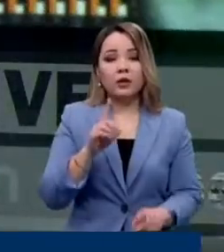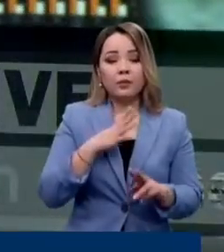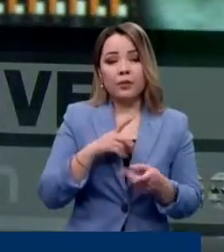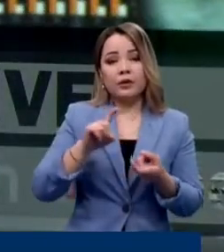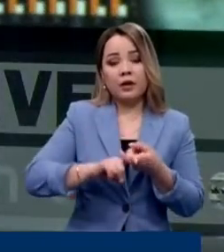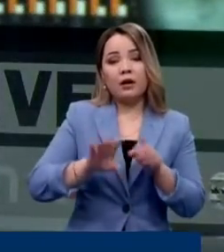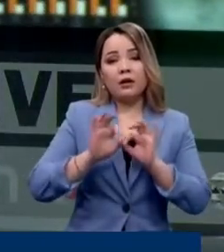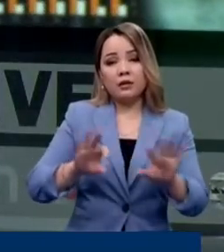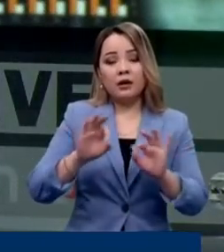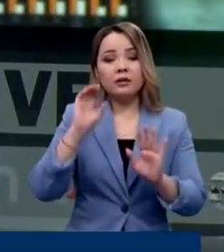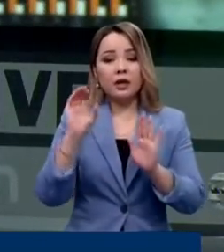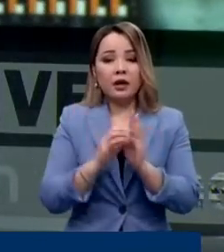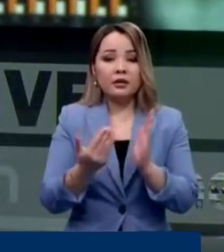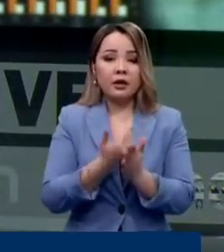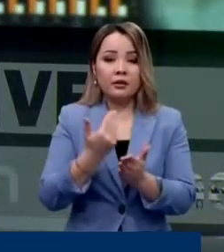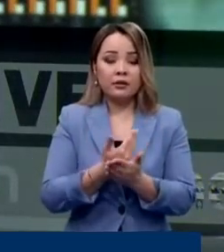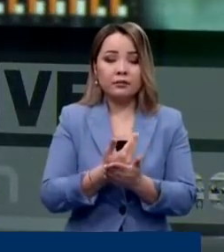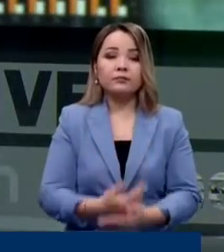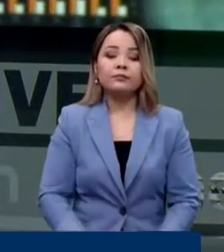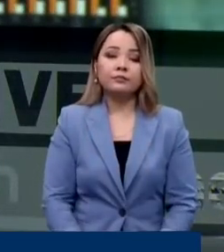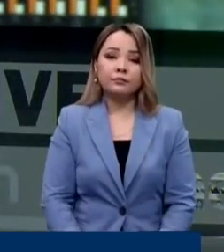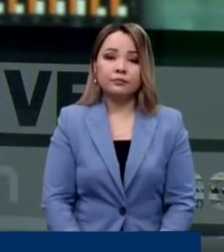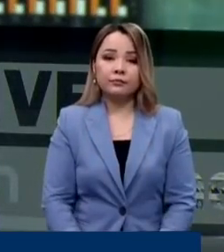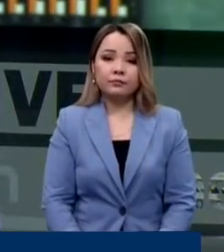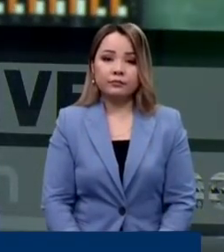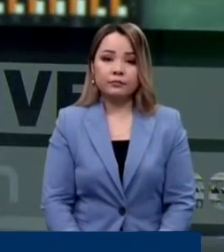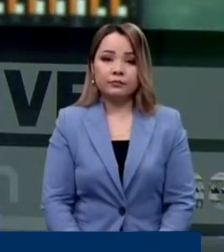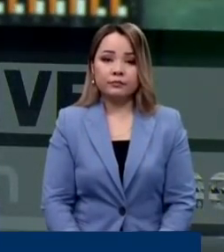бізбен байланыста болған әріптесім Маржан Жұмабай.